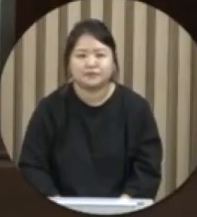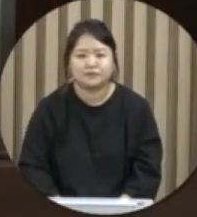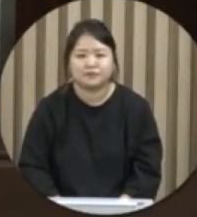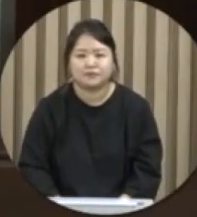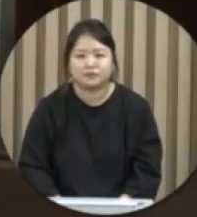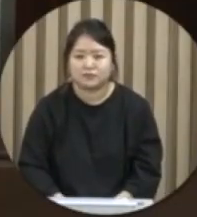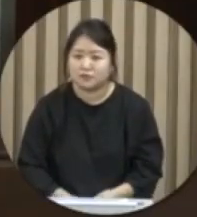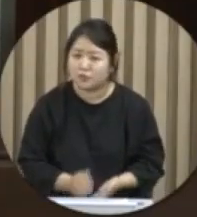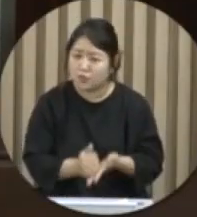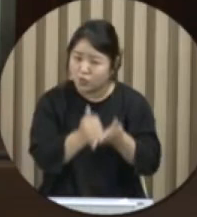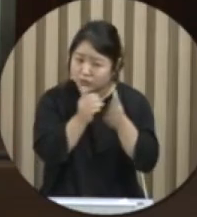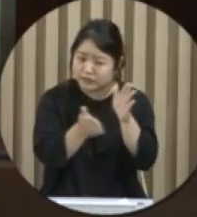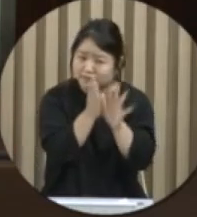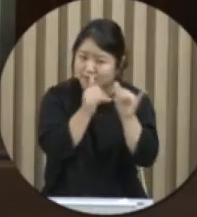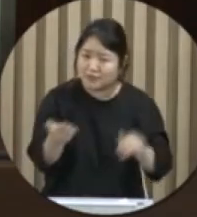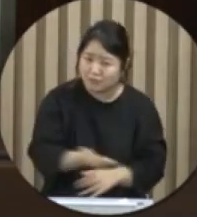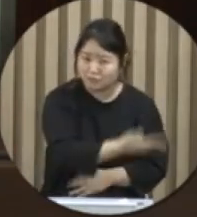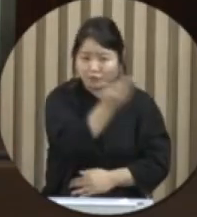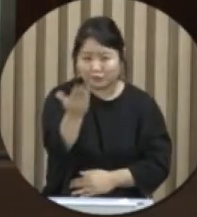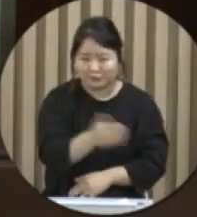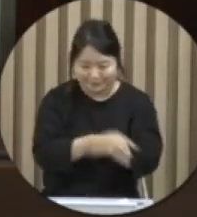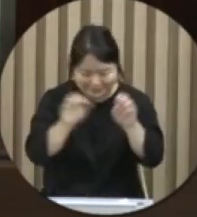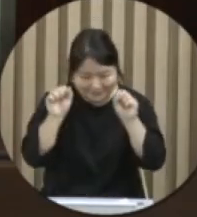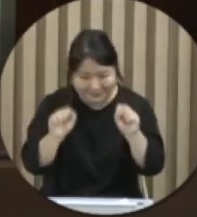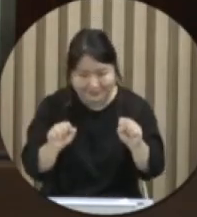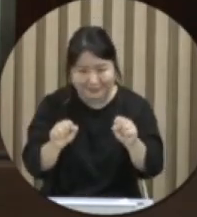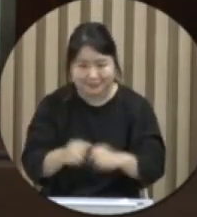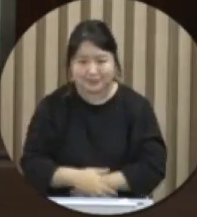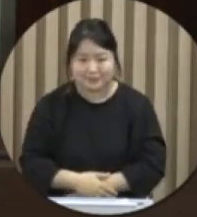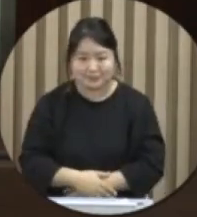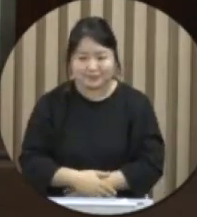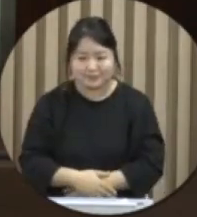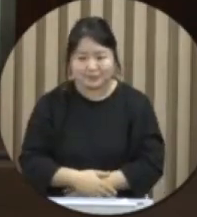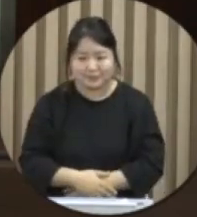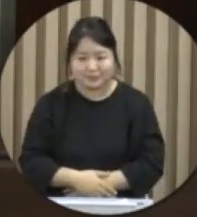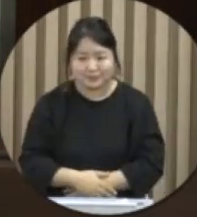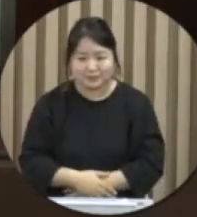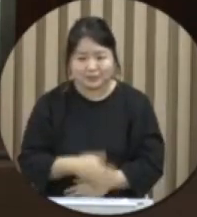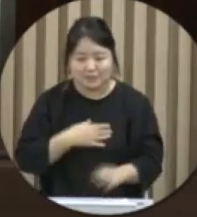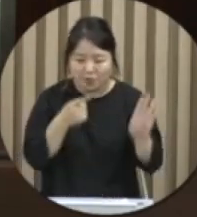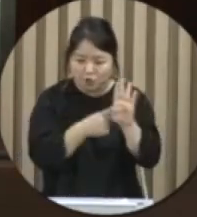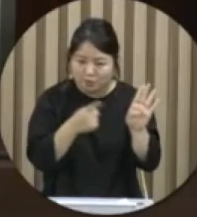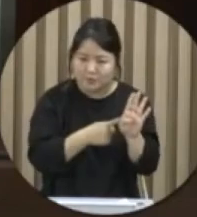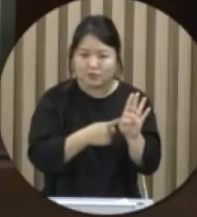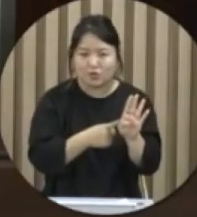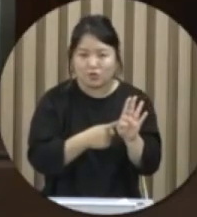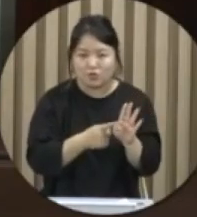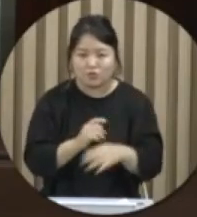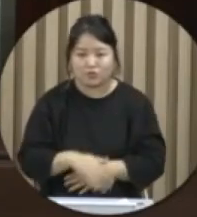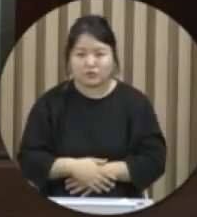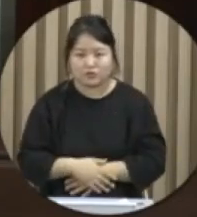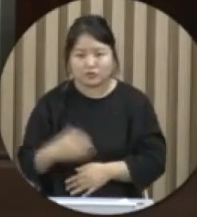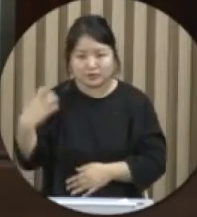흥정하는 화성시 빈 여러분 안녕하십니까 진안동 병점 1동 병점 2동 말을 통해 지역구를